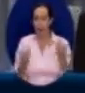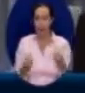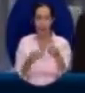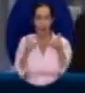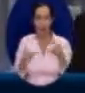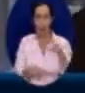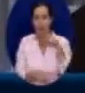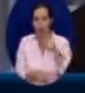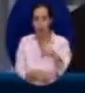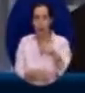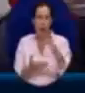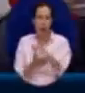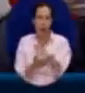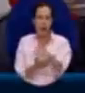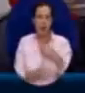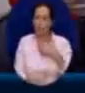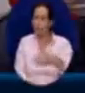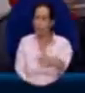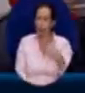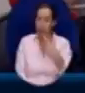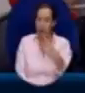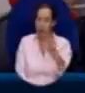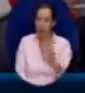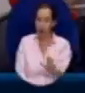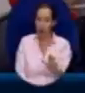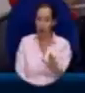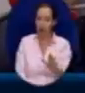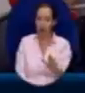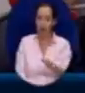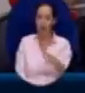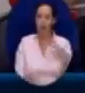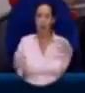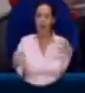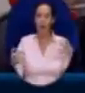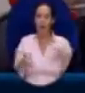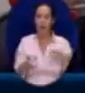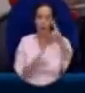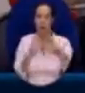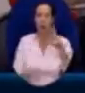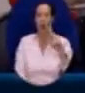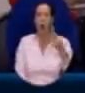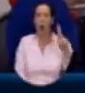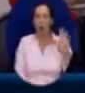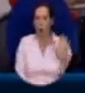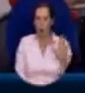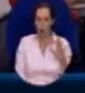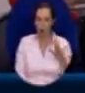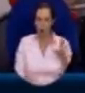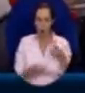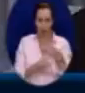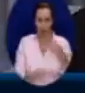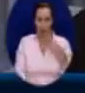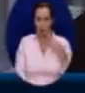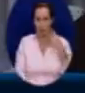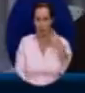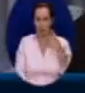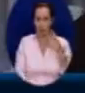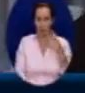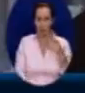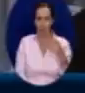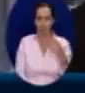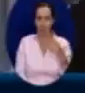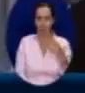או ממך. להחליט שיהיה מישהו. אני רוצה להגיד לך שבקוקה קולה, מקום עבודה שאי אפשר לחשוד בו שהוא... אני